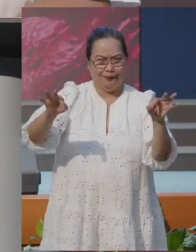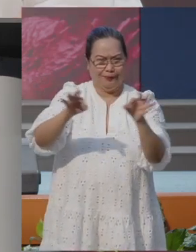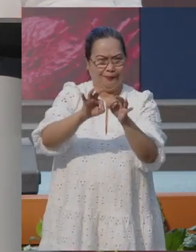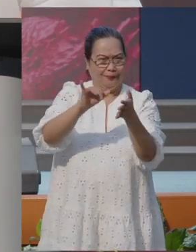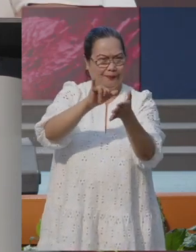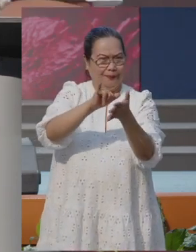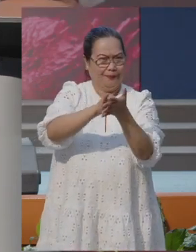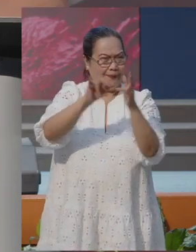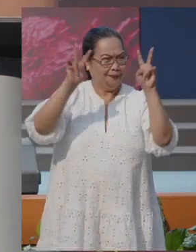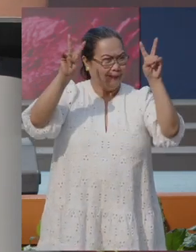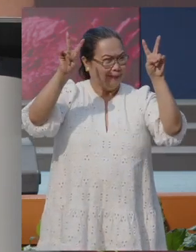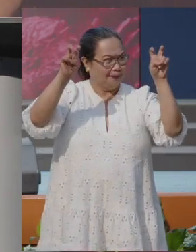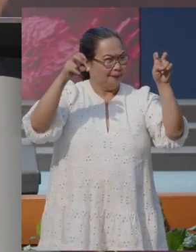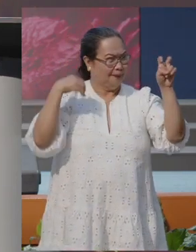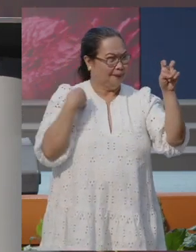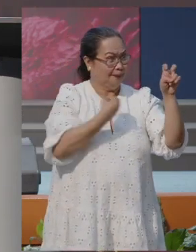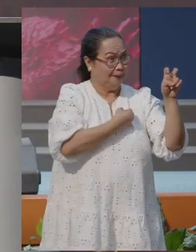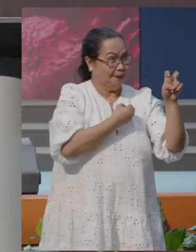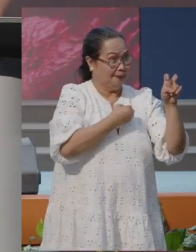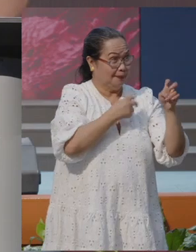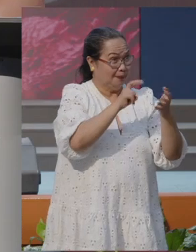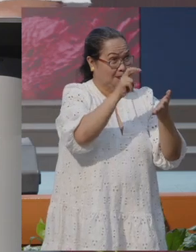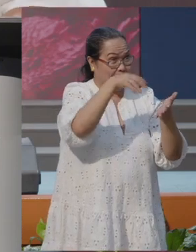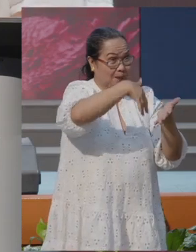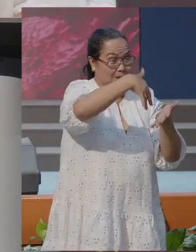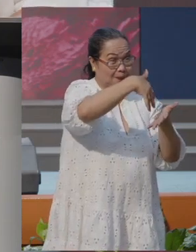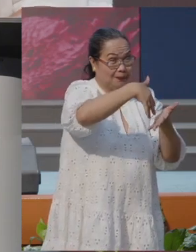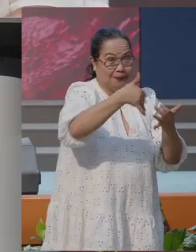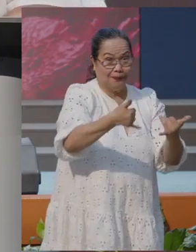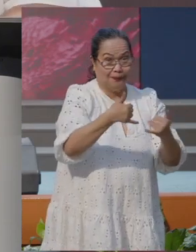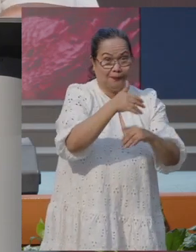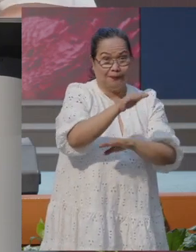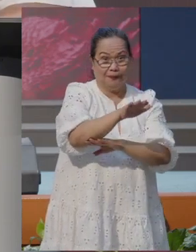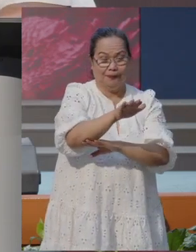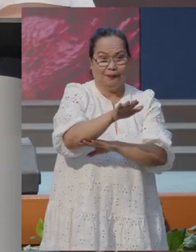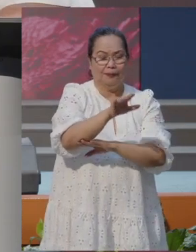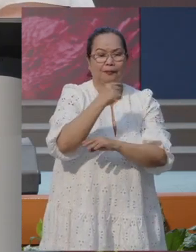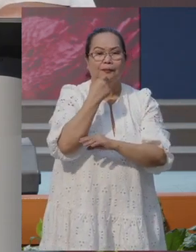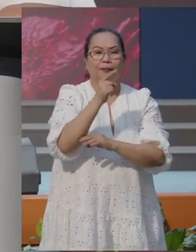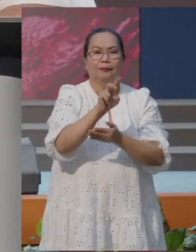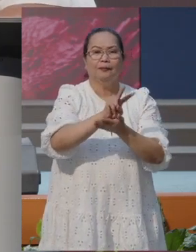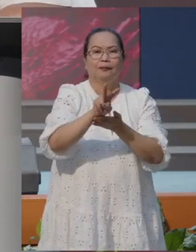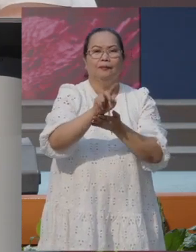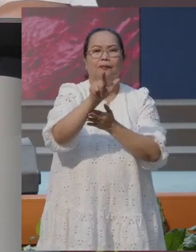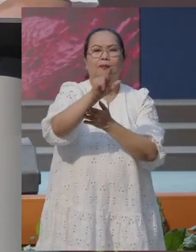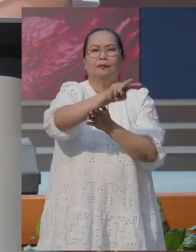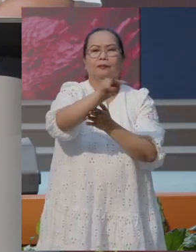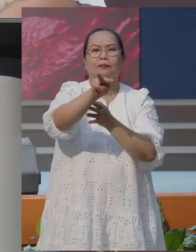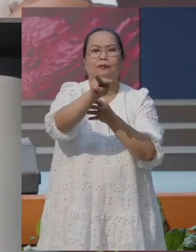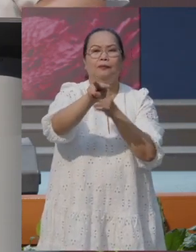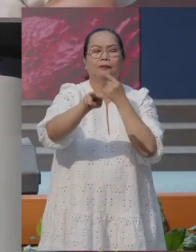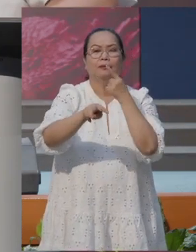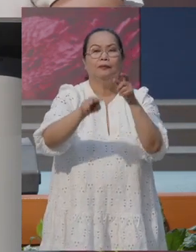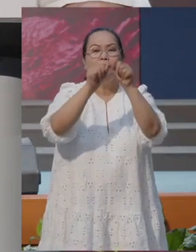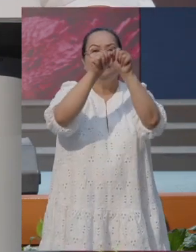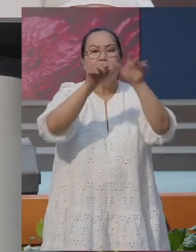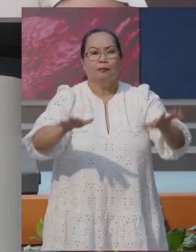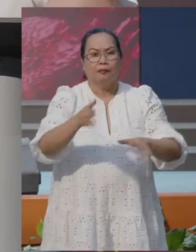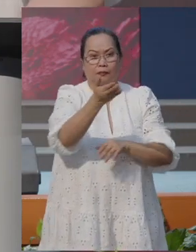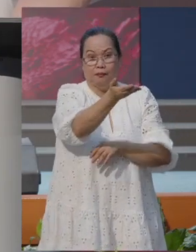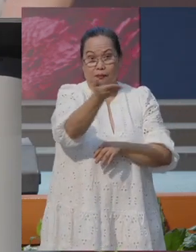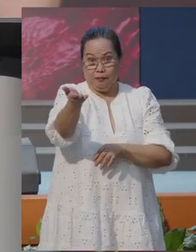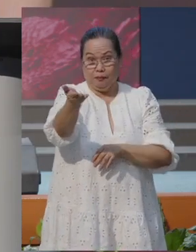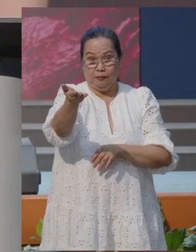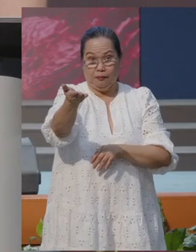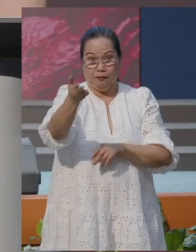ang konteksto ng ating talata ngayong hapong ito. Ang sabi sa verse 22, "Blessed are you when